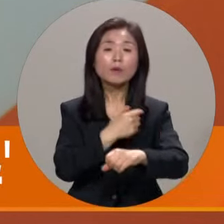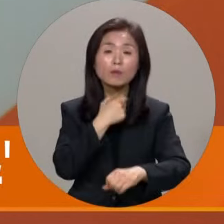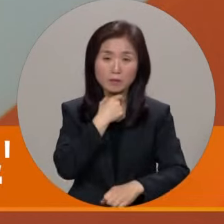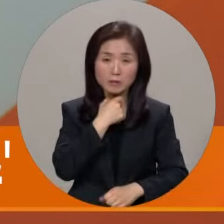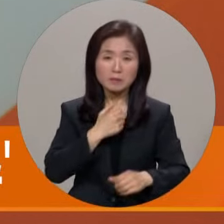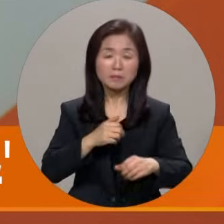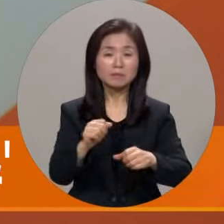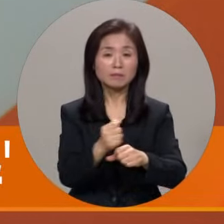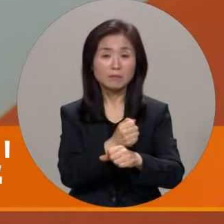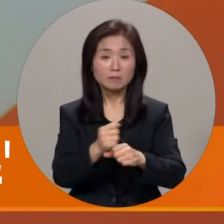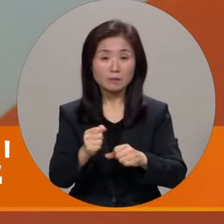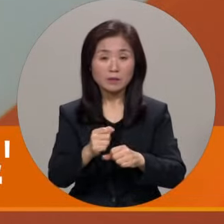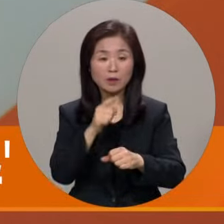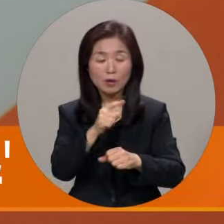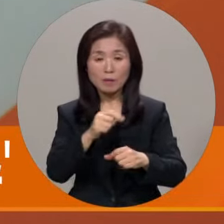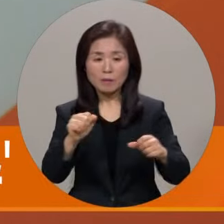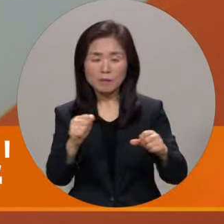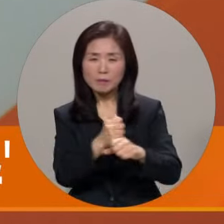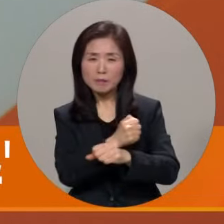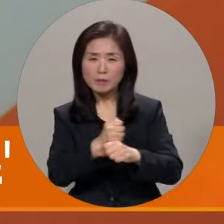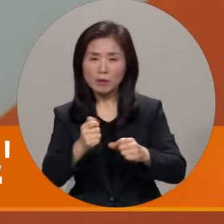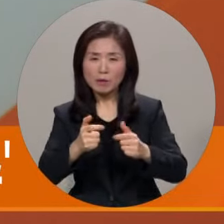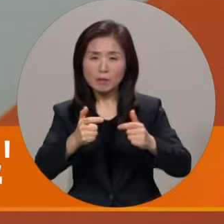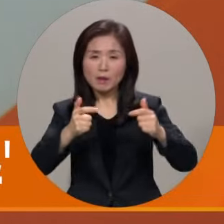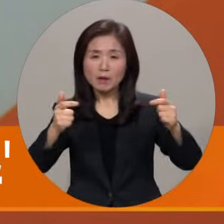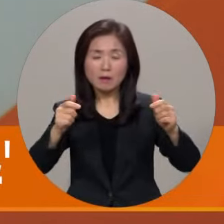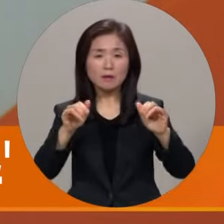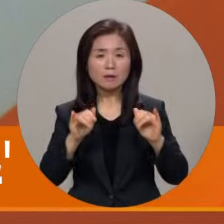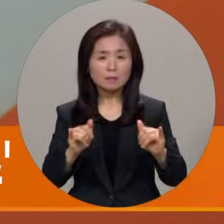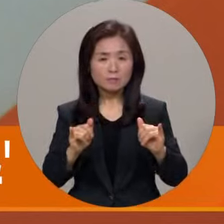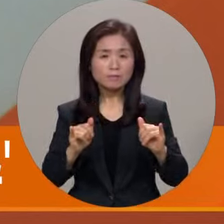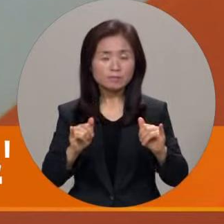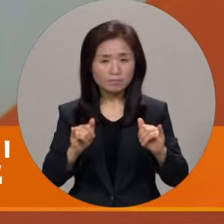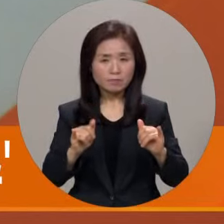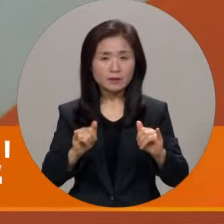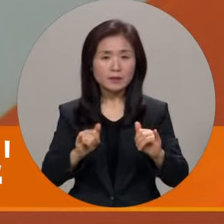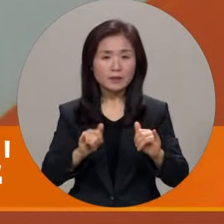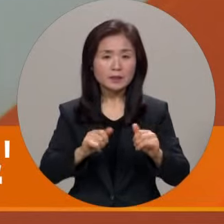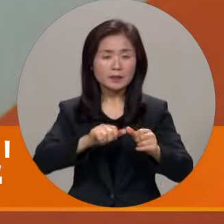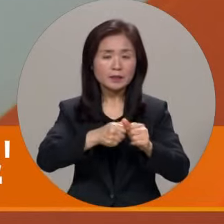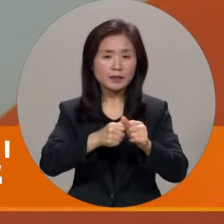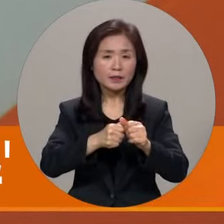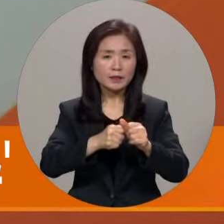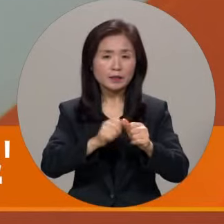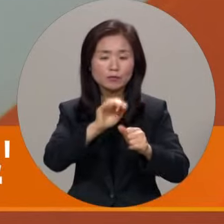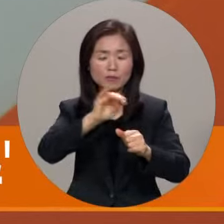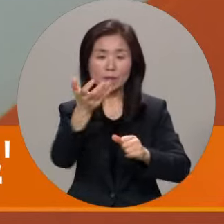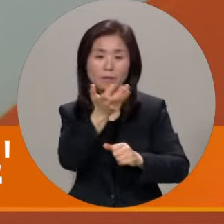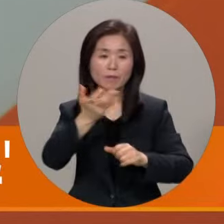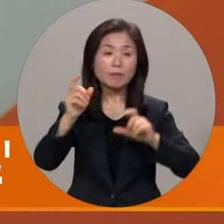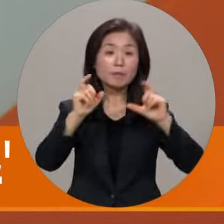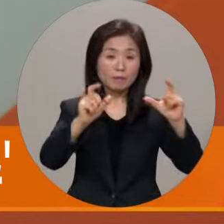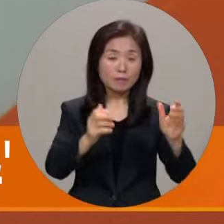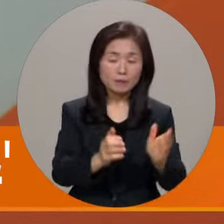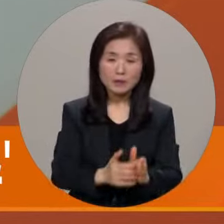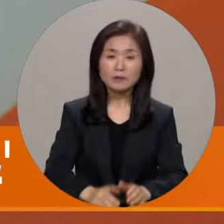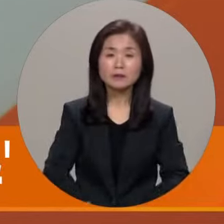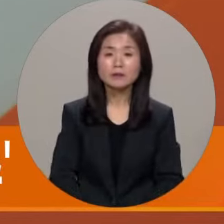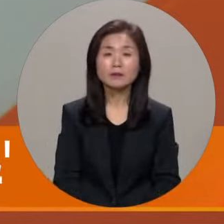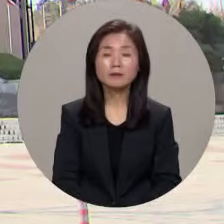꼼수였다 보고 이례적으로 징계수위를 높였습니다 진태 기자가 단독으로 보도합니다